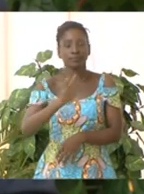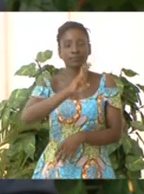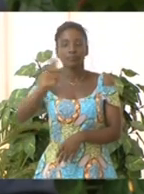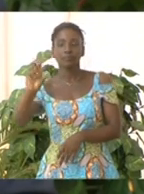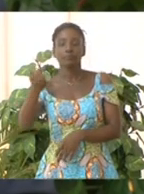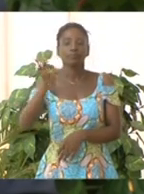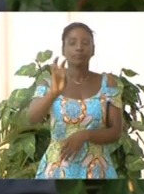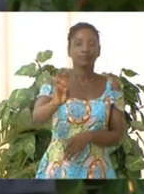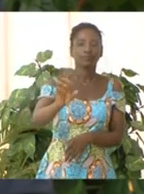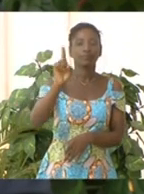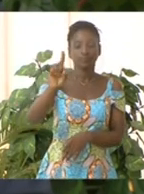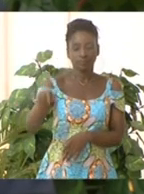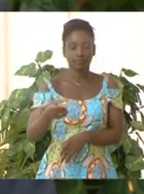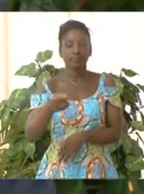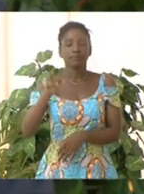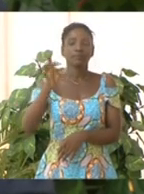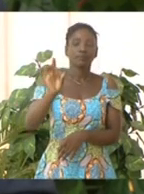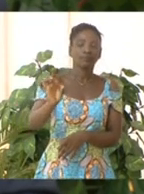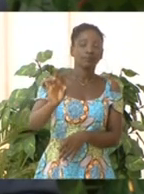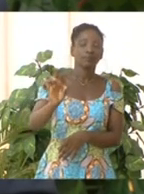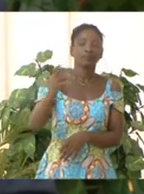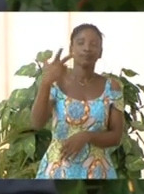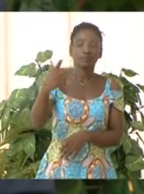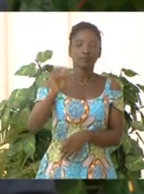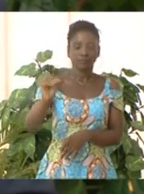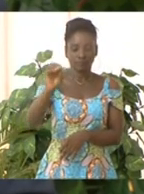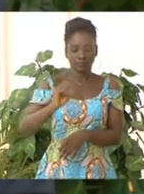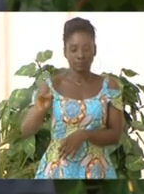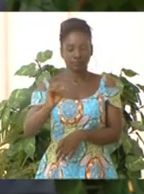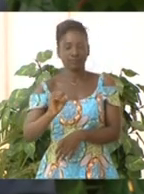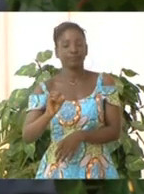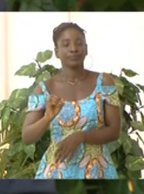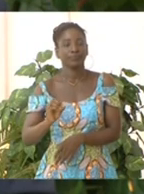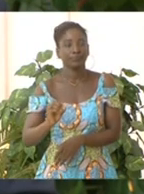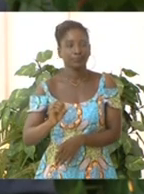soit 1,83%. Suffrage exprimé,